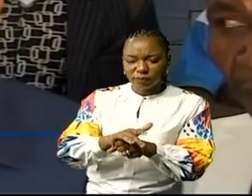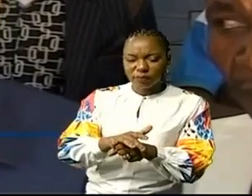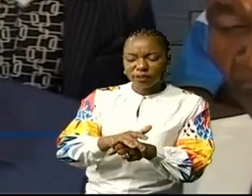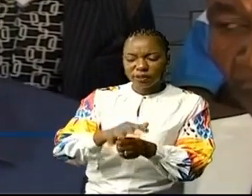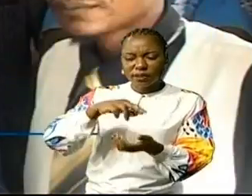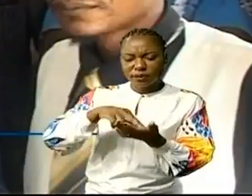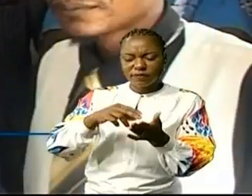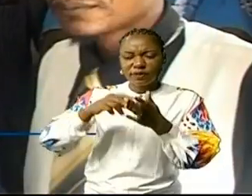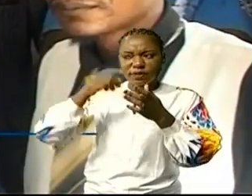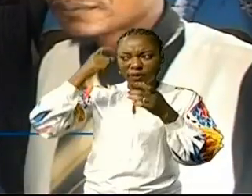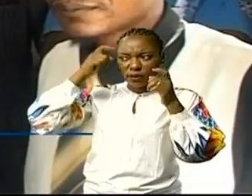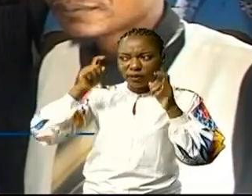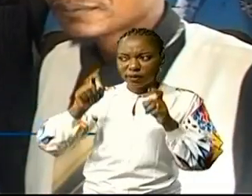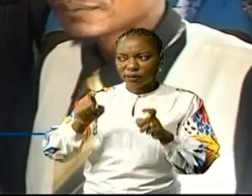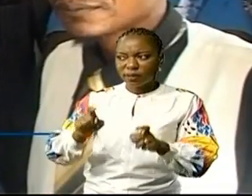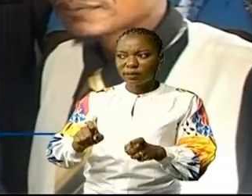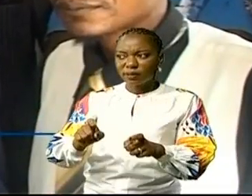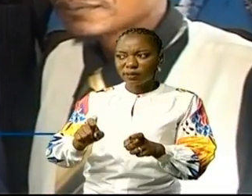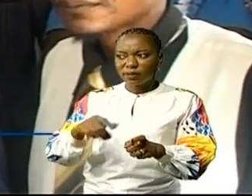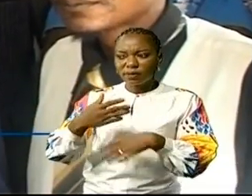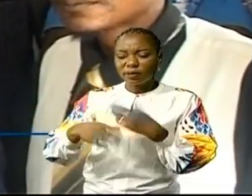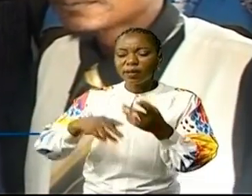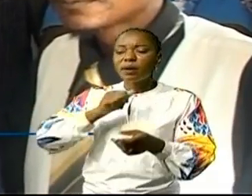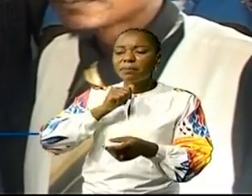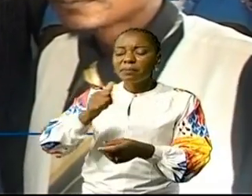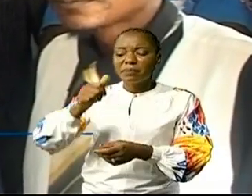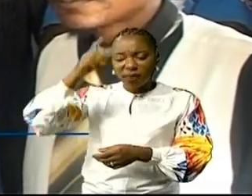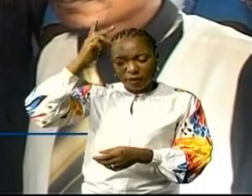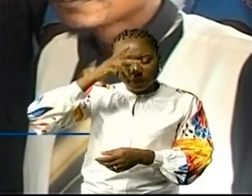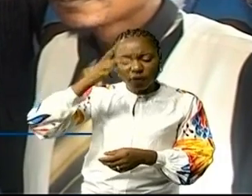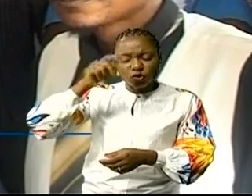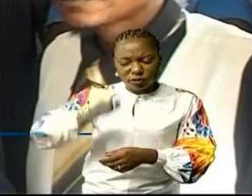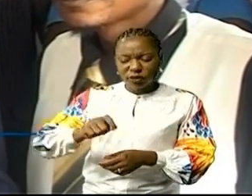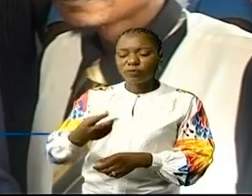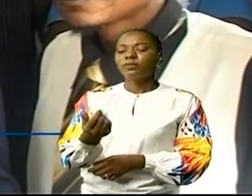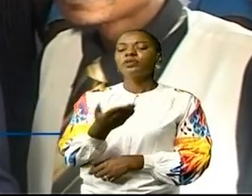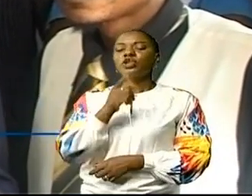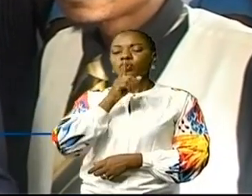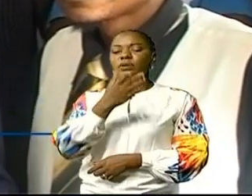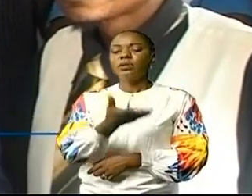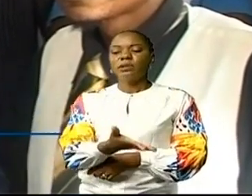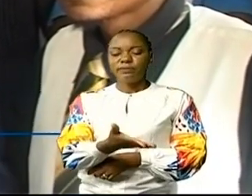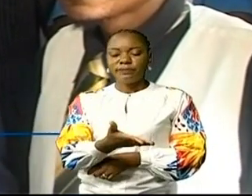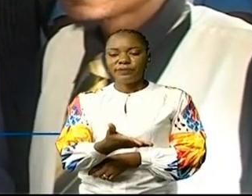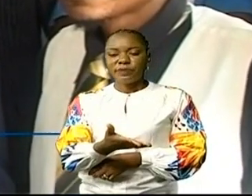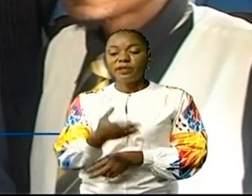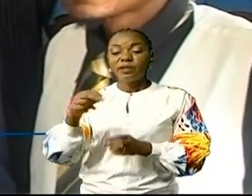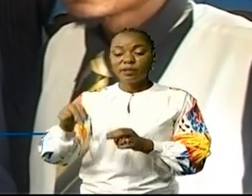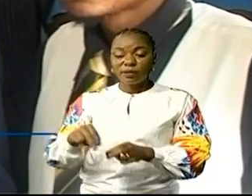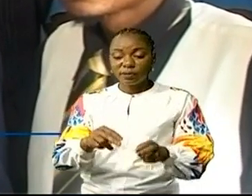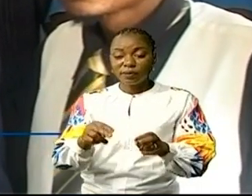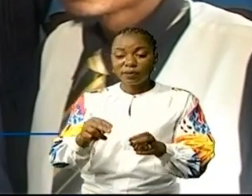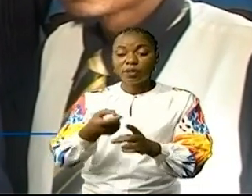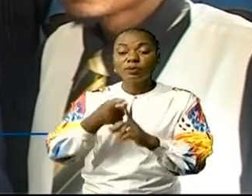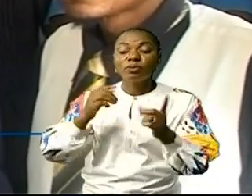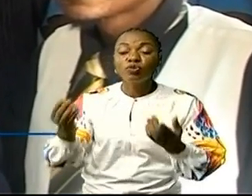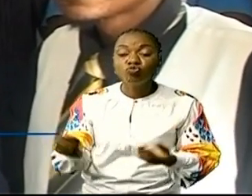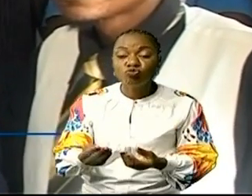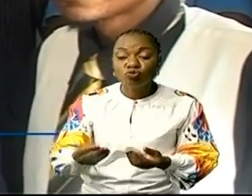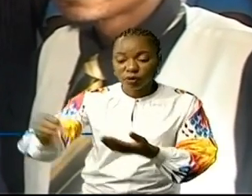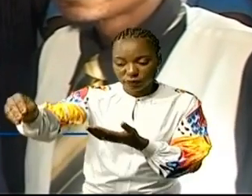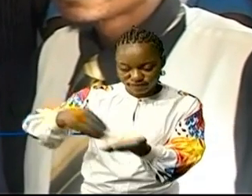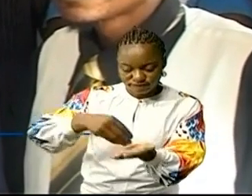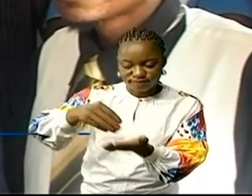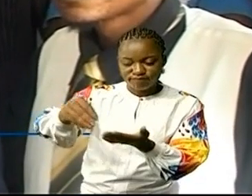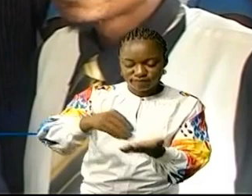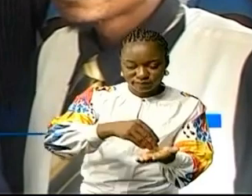civique. On ne peut pas faire la politique sans les moyens. Et le moyen provient du contribuable. Et l'argent